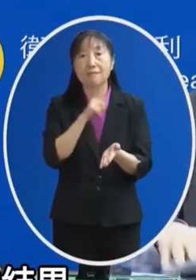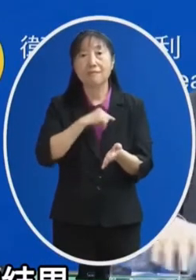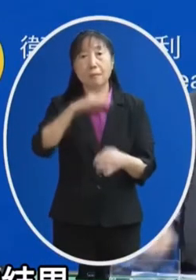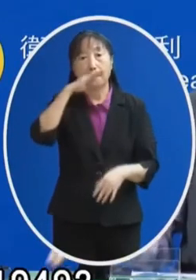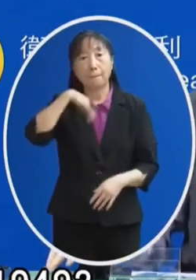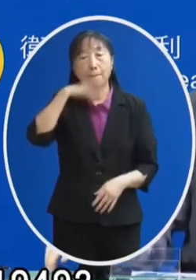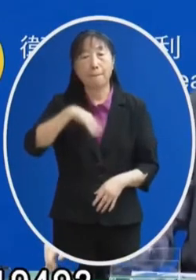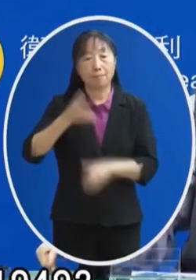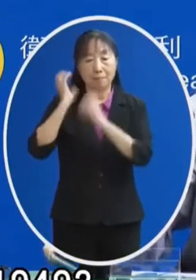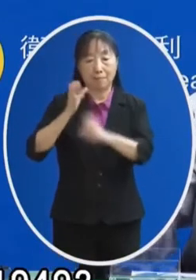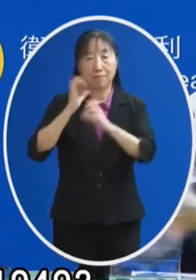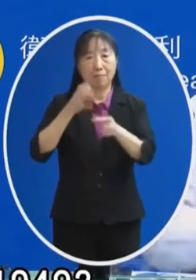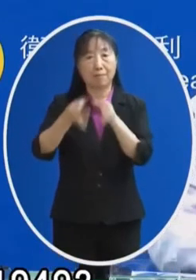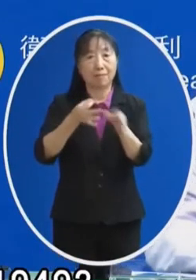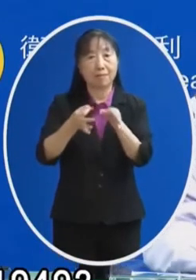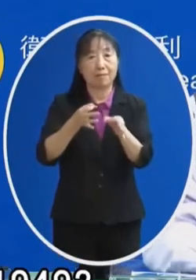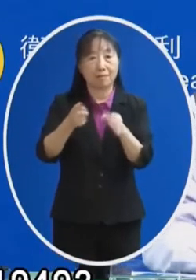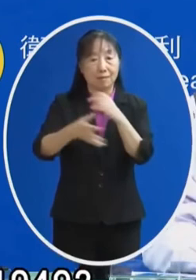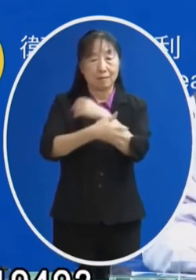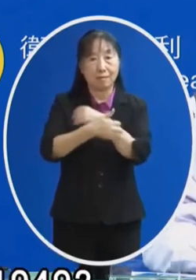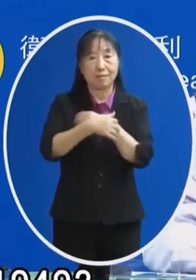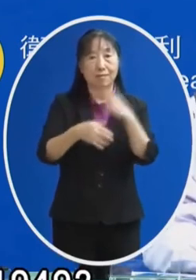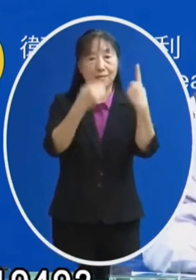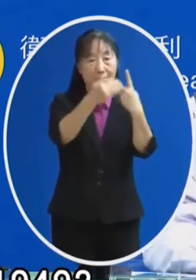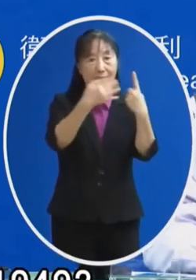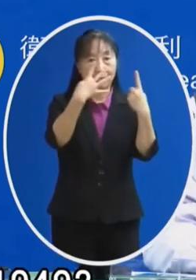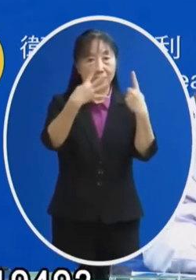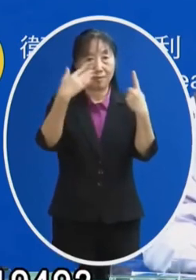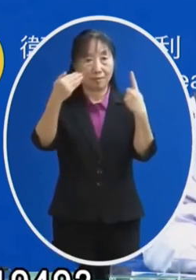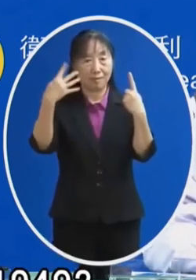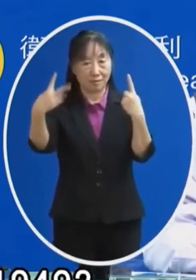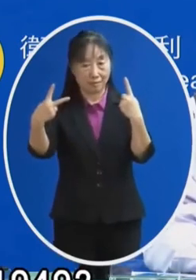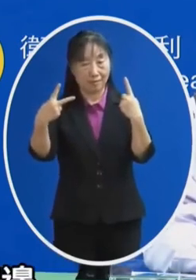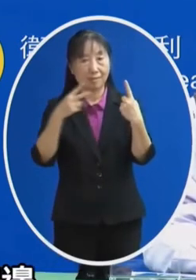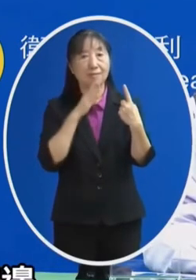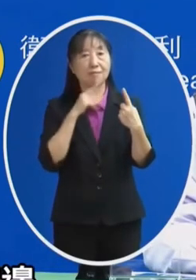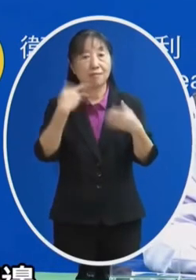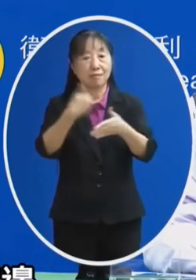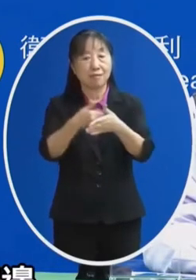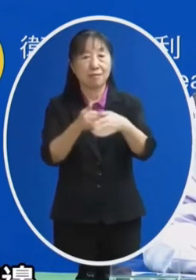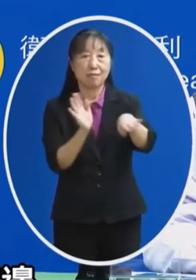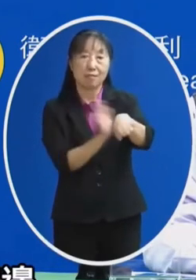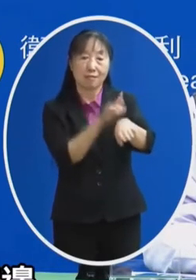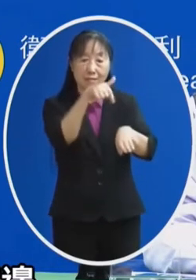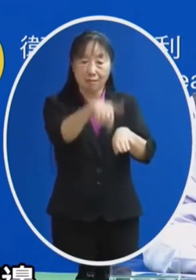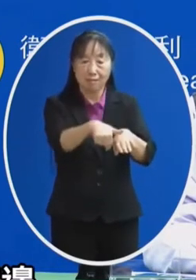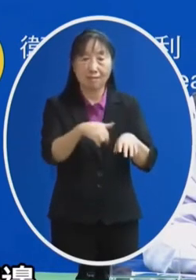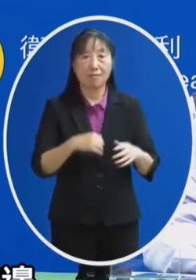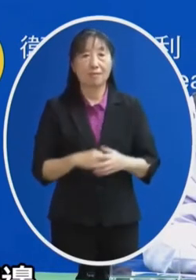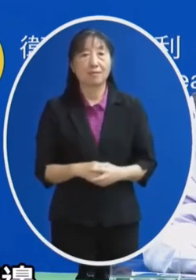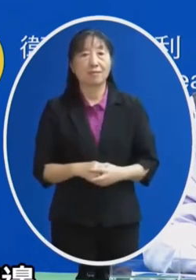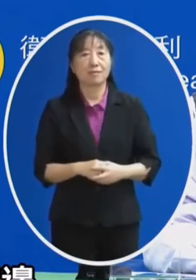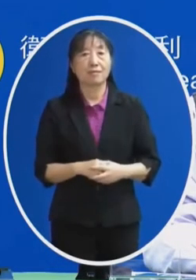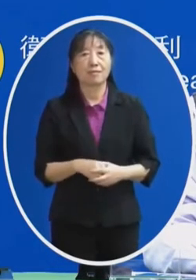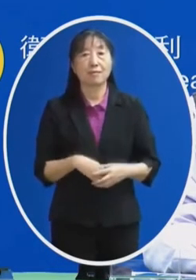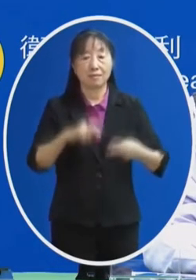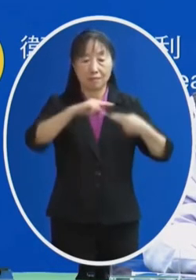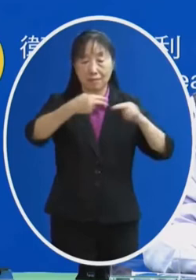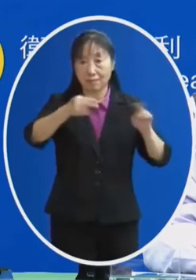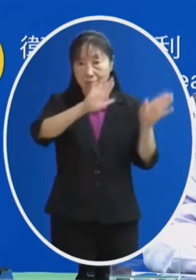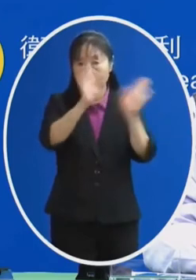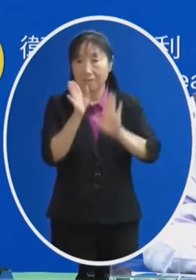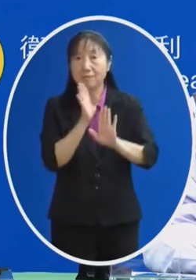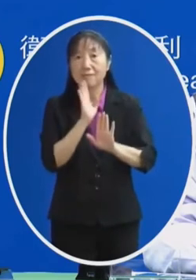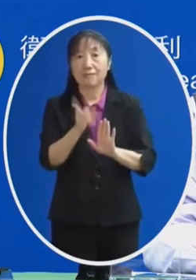致手摇饮店的这个店员哦，19492在我们图的左下角这边哦。那这个序列结果